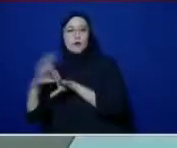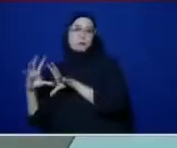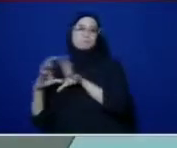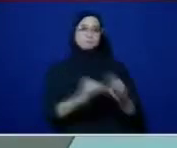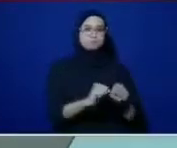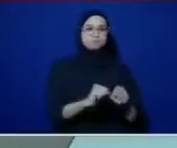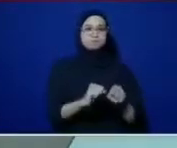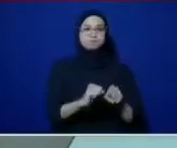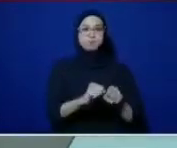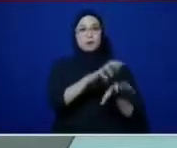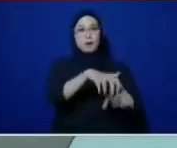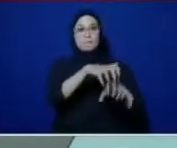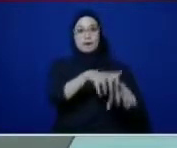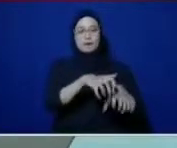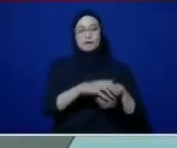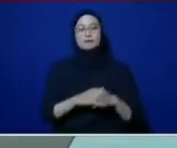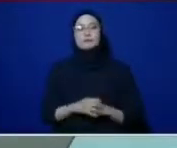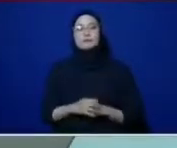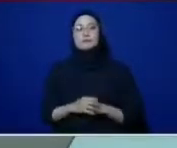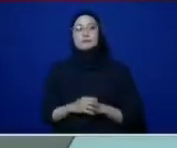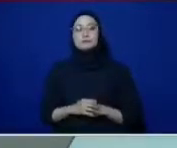dianggap adalah